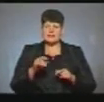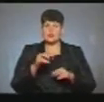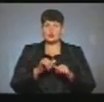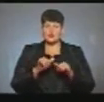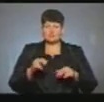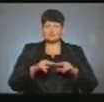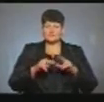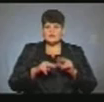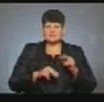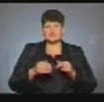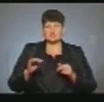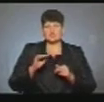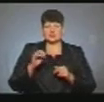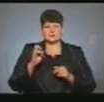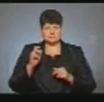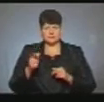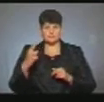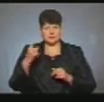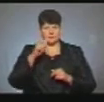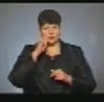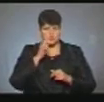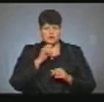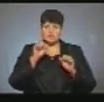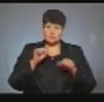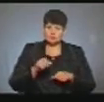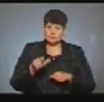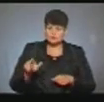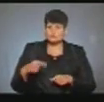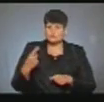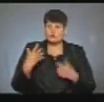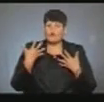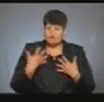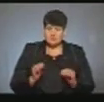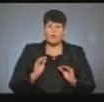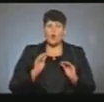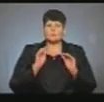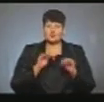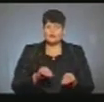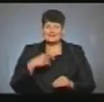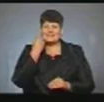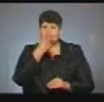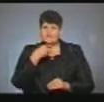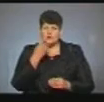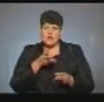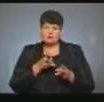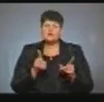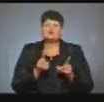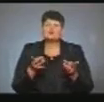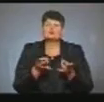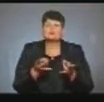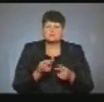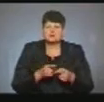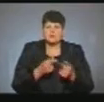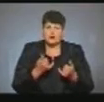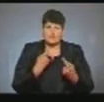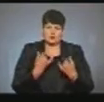та житлово-комунального господарства України. Чи можуть жителі краю вже облаштовувати індивідуальне опалення і що для цього потрібно, говоритимемо